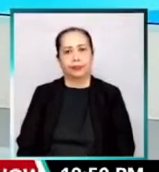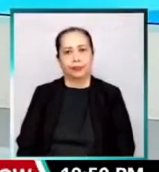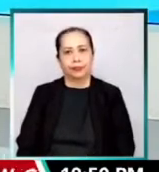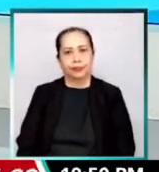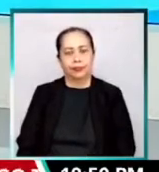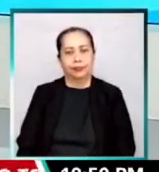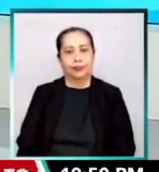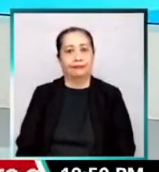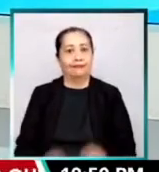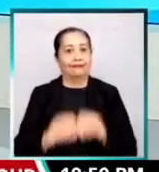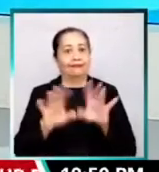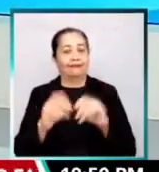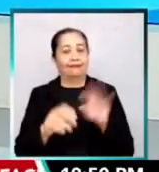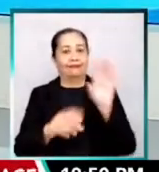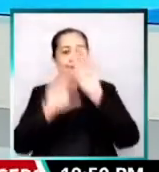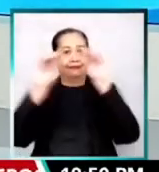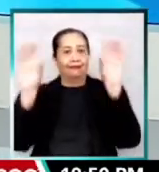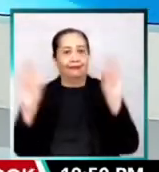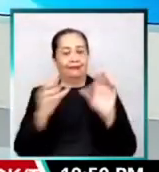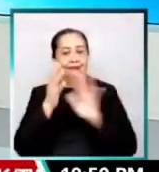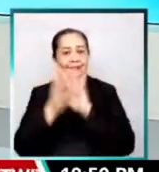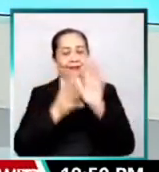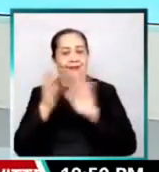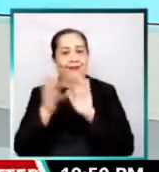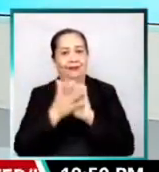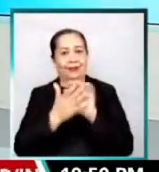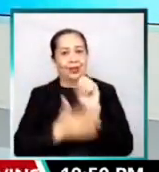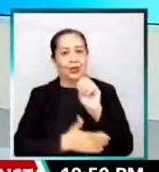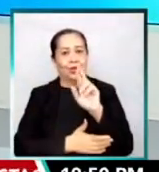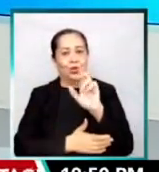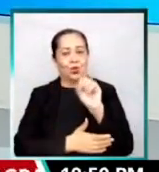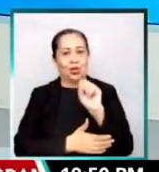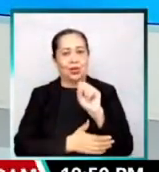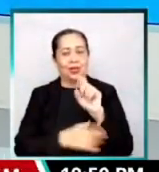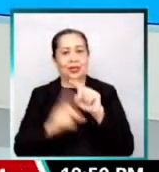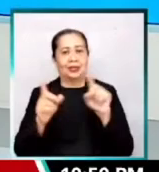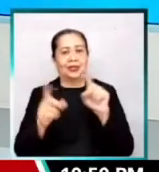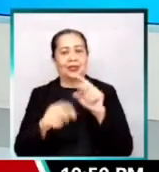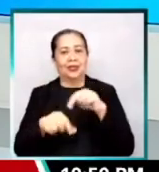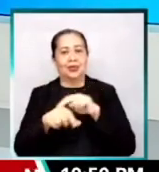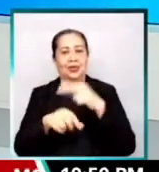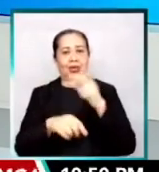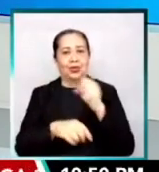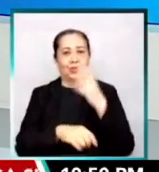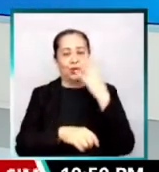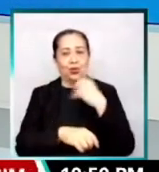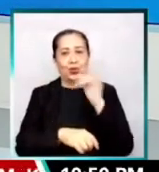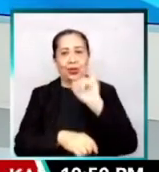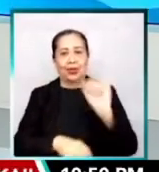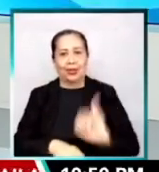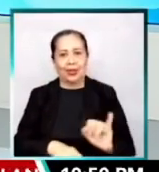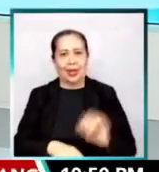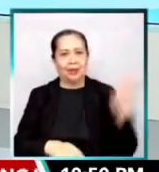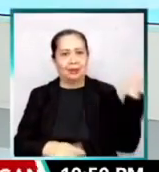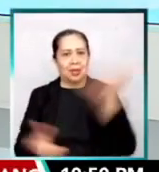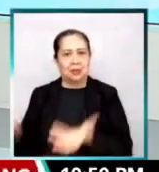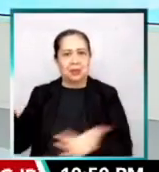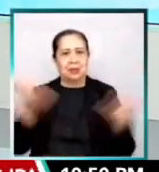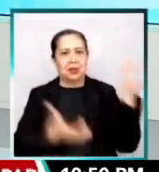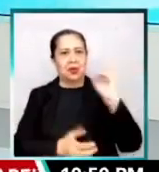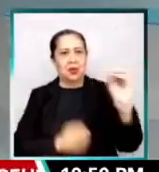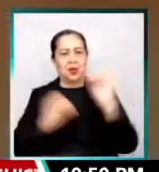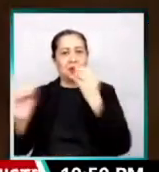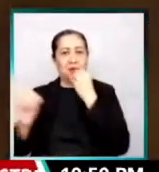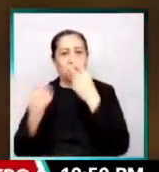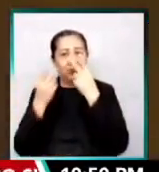Nag-viral ang Christmas party sa Suarez National High School sa Iligan City. Nag-bring your own food ang magkakaklase at ito ang nangyari.